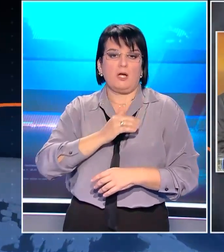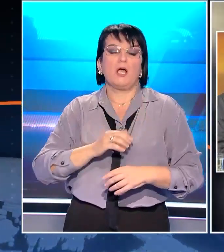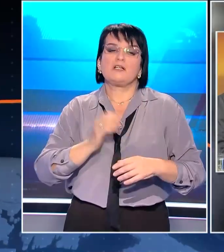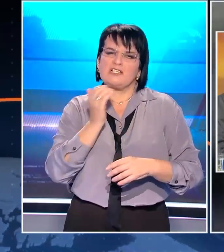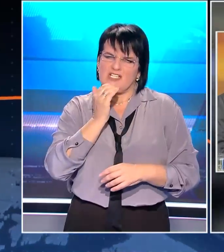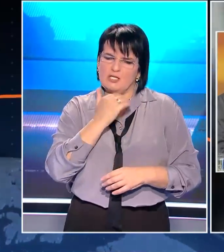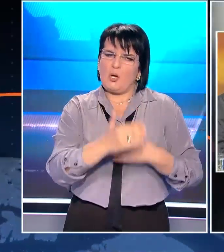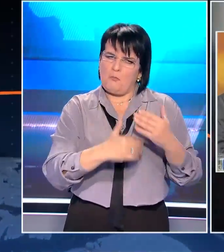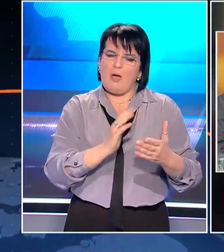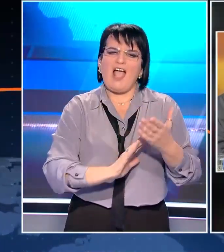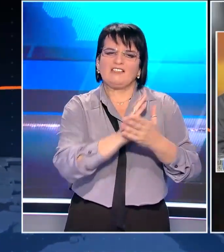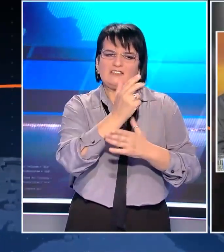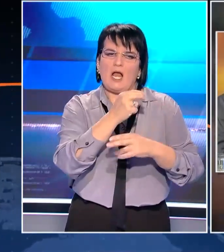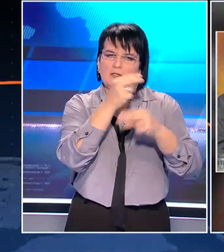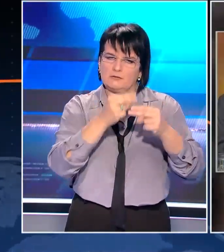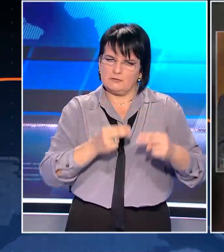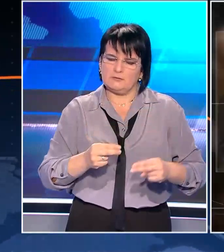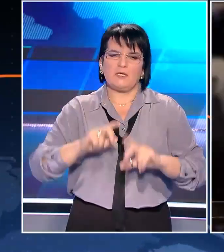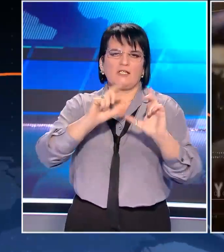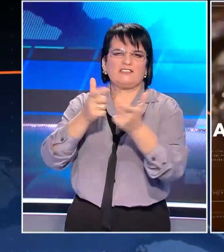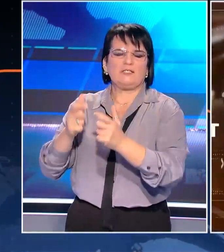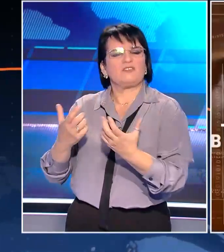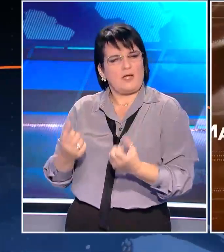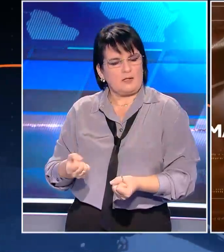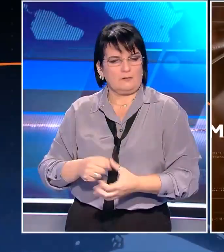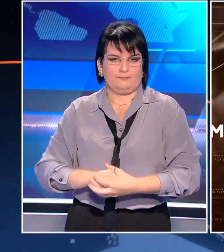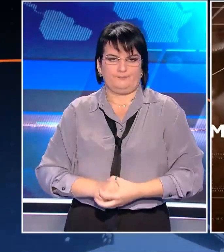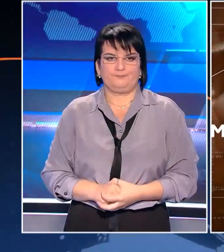πολύ σύντομα θα έχουμε εξελίξεις και θα ακολουθήσουν και νέες σύλληψεις.